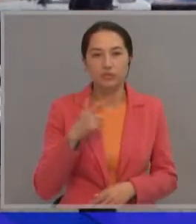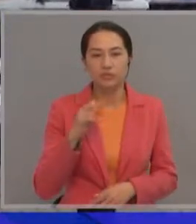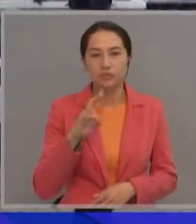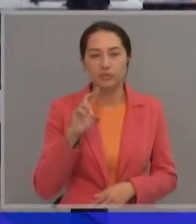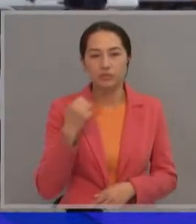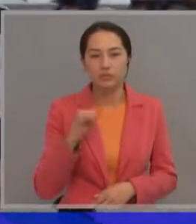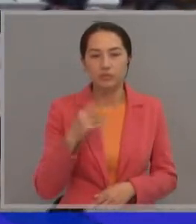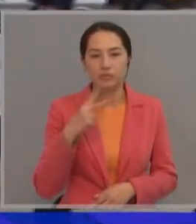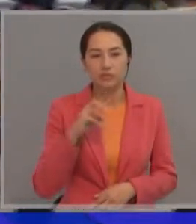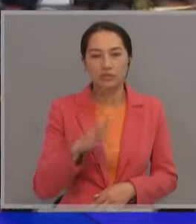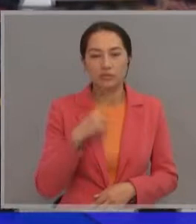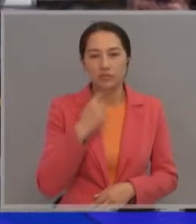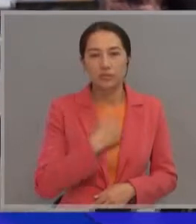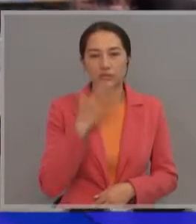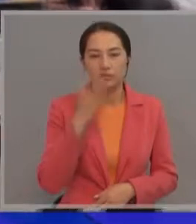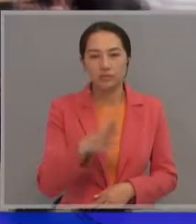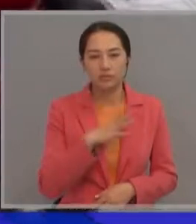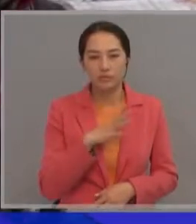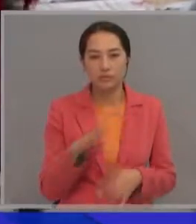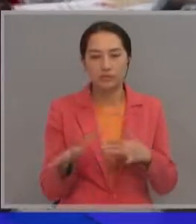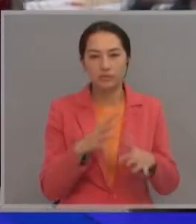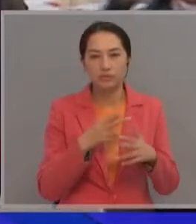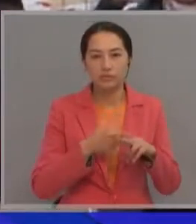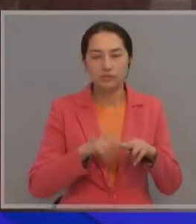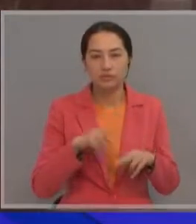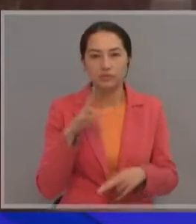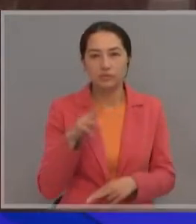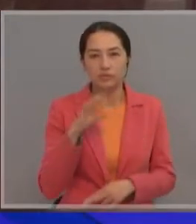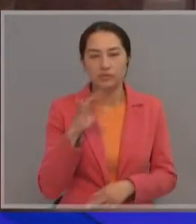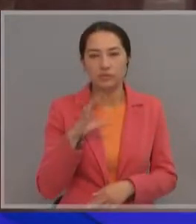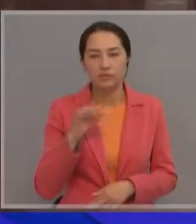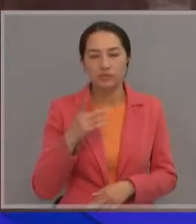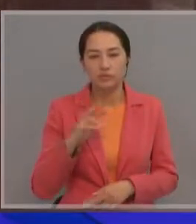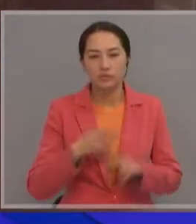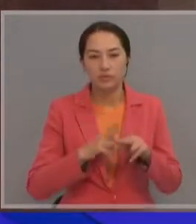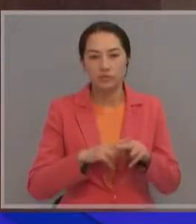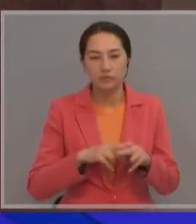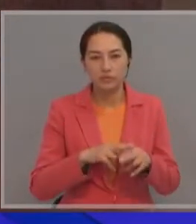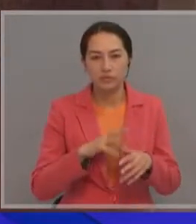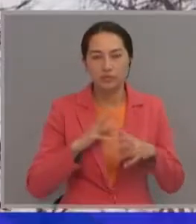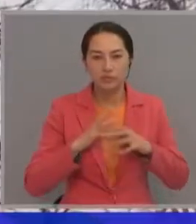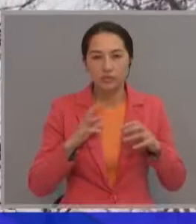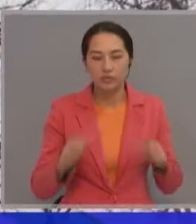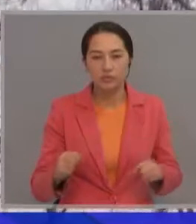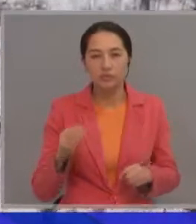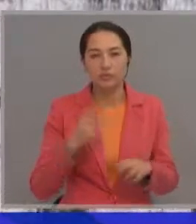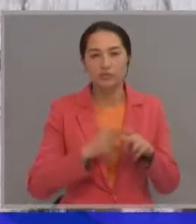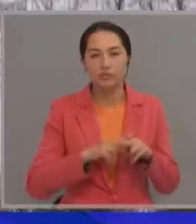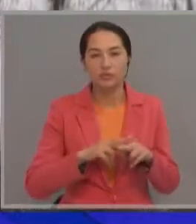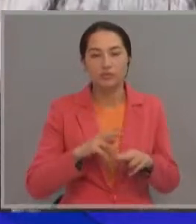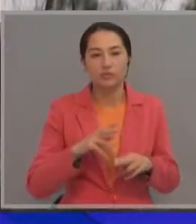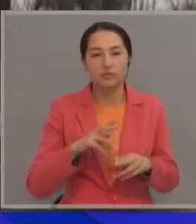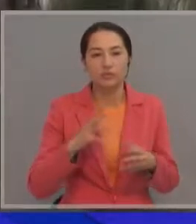20 жасында соғысқа аттанды. Жаудан елді азат ету үшін атқыштар дивизиясында болып, ерен ерлік көрсете білген үшін Кеңес одағының батыры